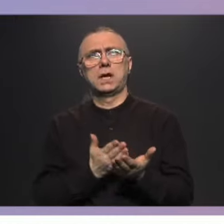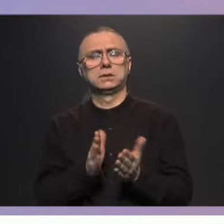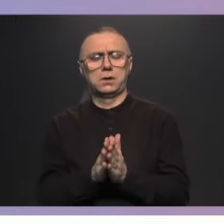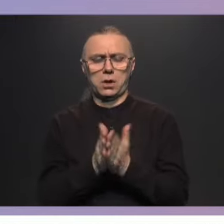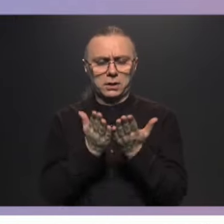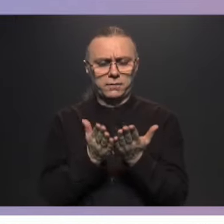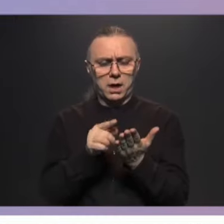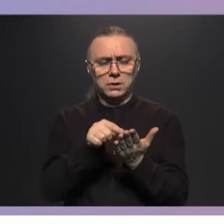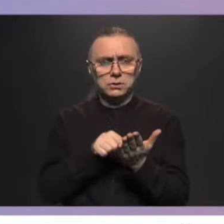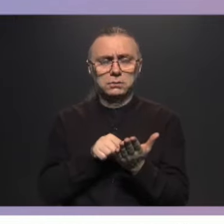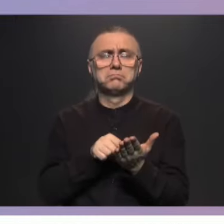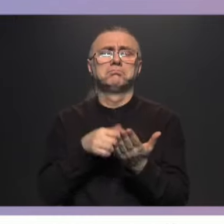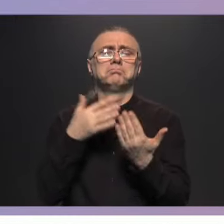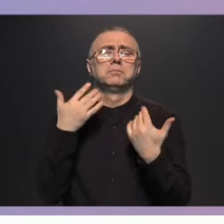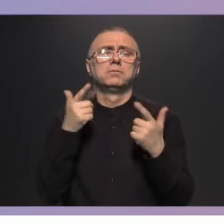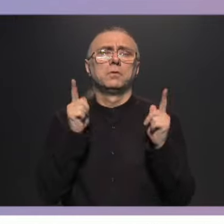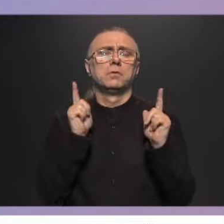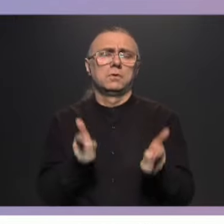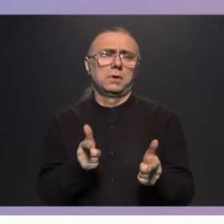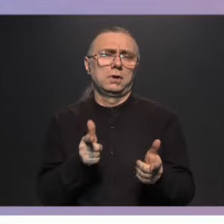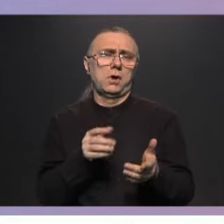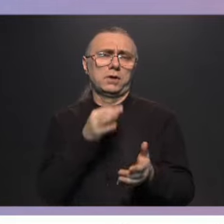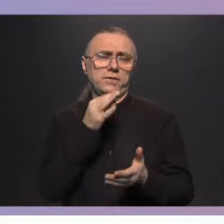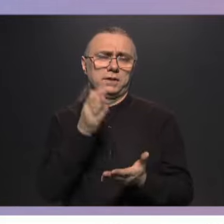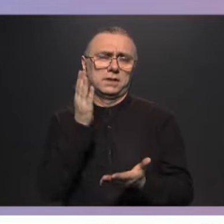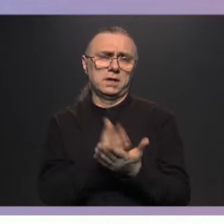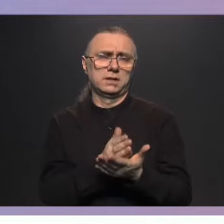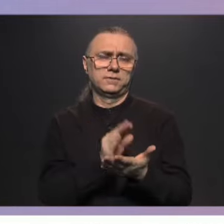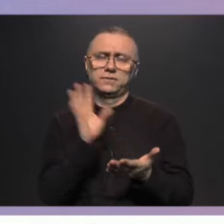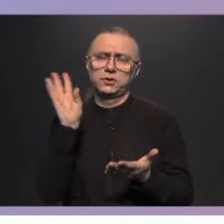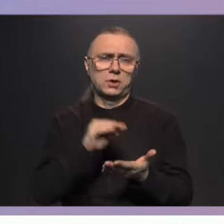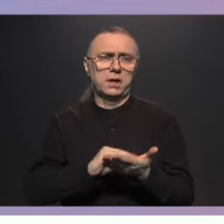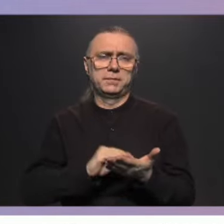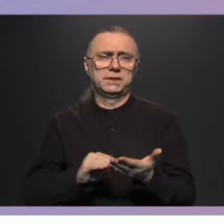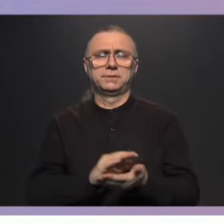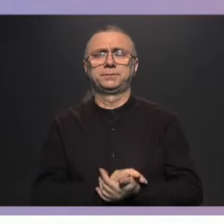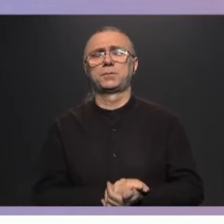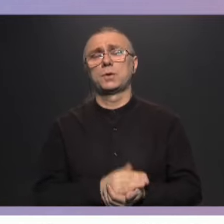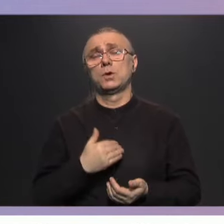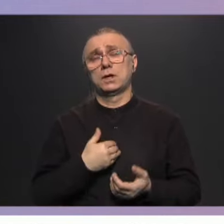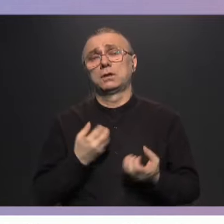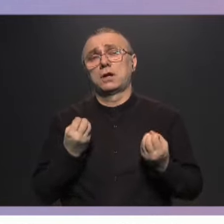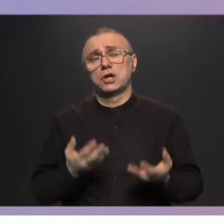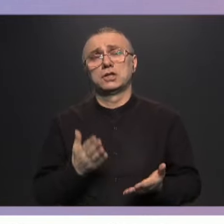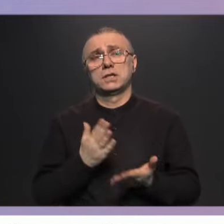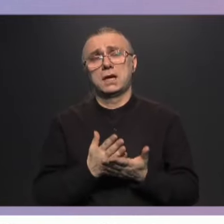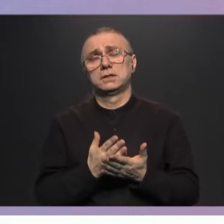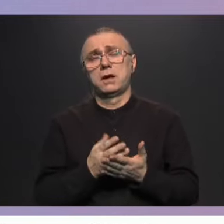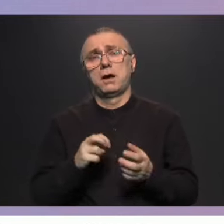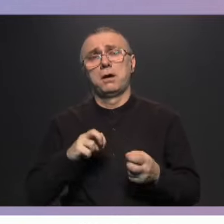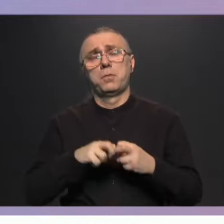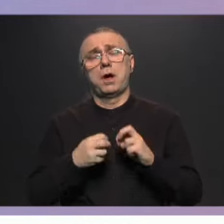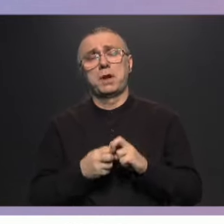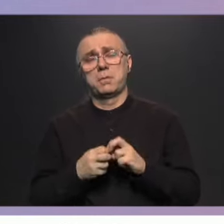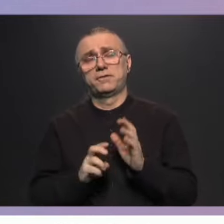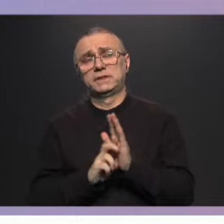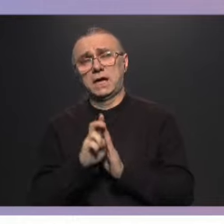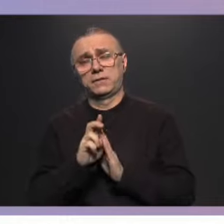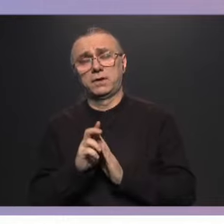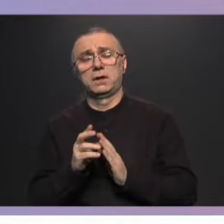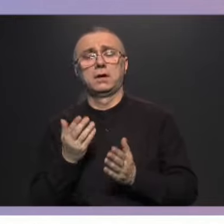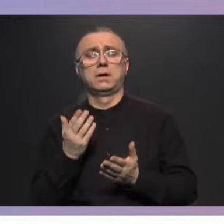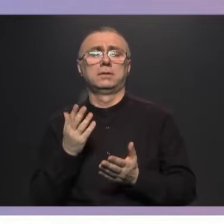открываешь и читаешь. Все написано. Ну, у нас, конечно, другая проблема в церкви. Мы решать ничего не хотим,